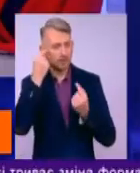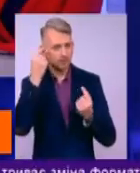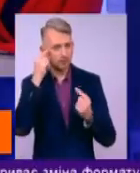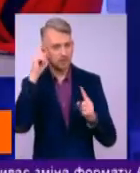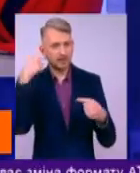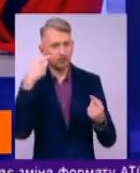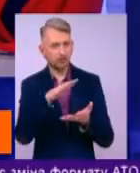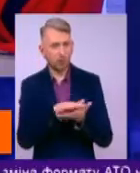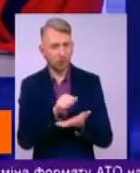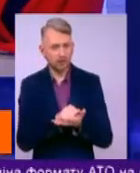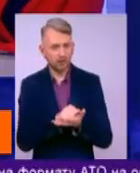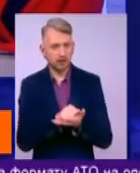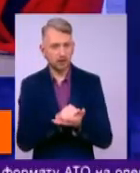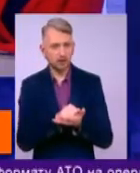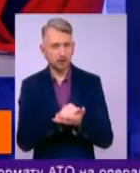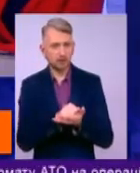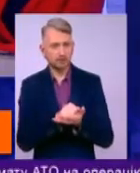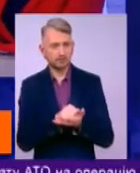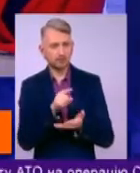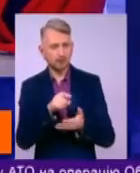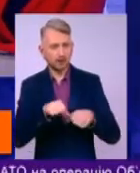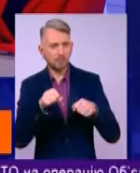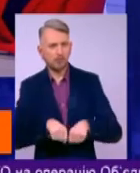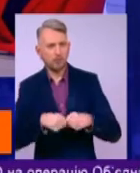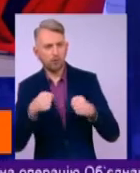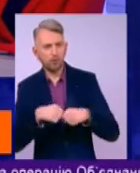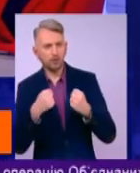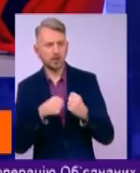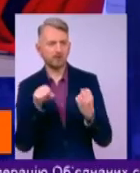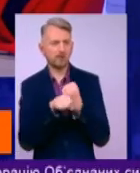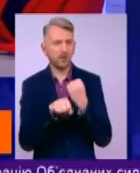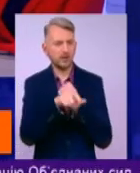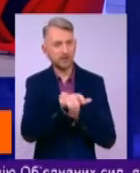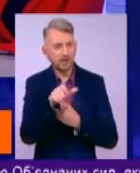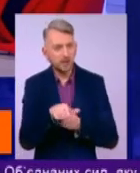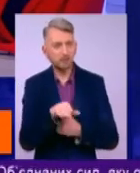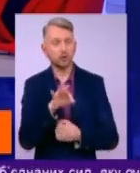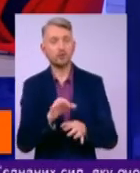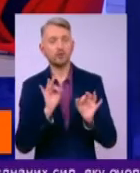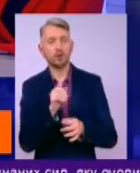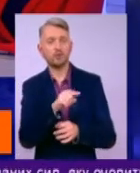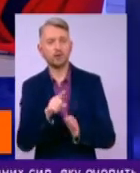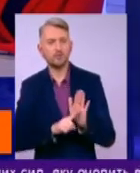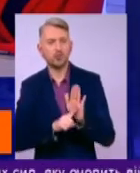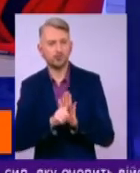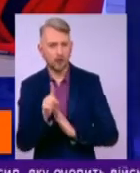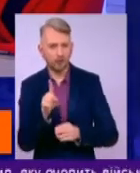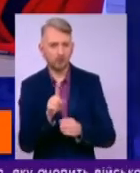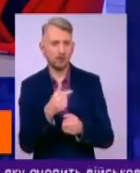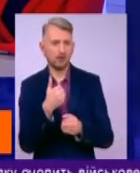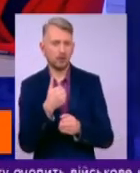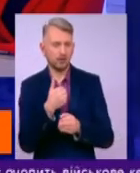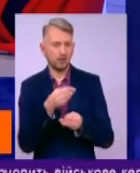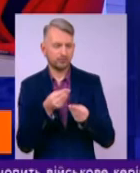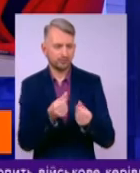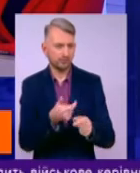тих розбещенців, тих правопорушників, тих гвалтівників, то, звичайно, вони починають розбещувати вже дуже